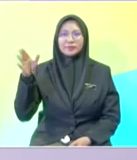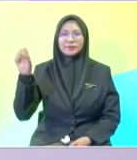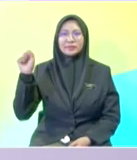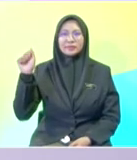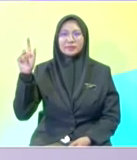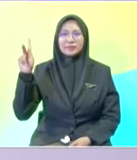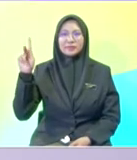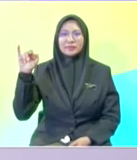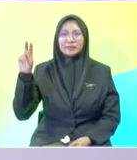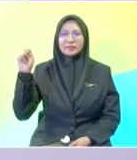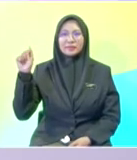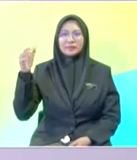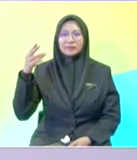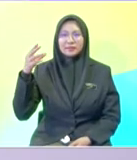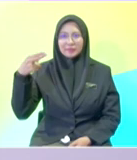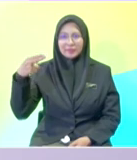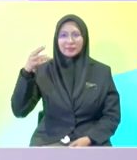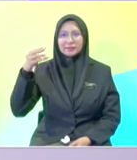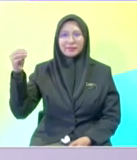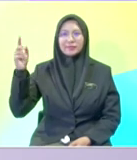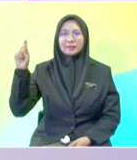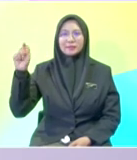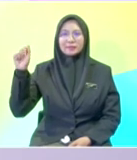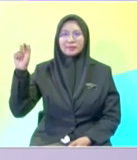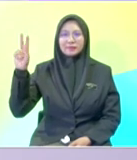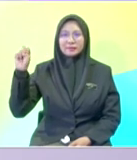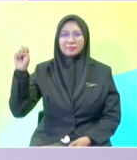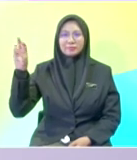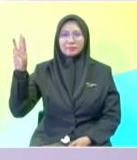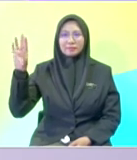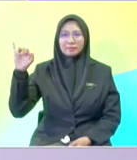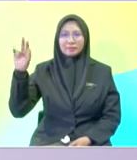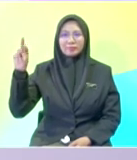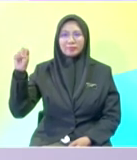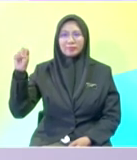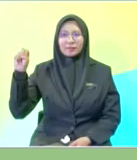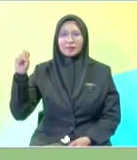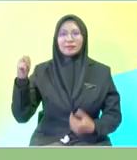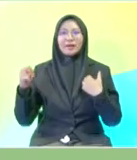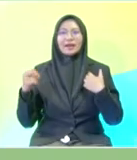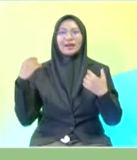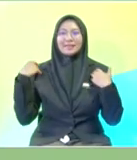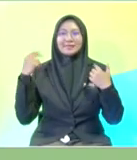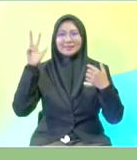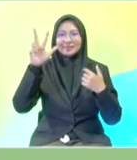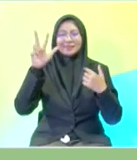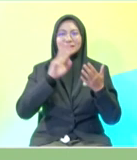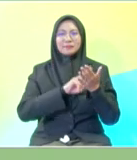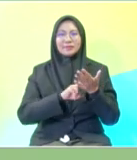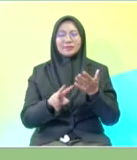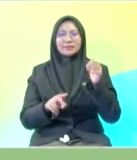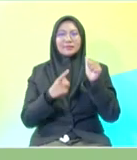tanwin Nah kita lihat ada tiga kita perlu eee cara bacaannya dengung tanpa dengung dan